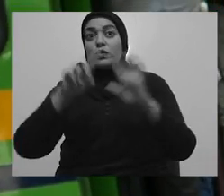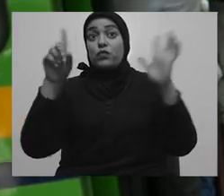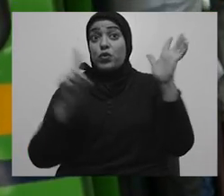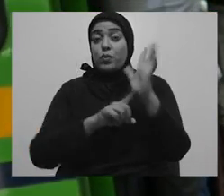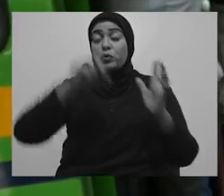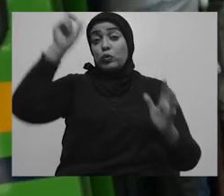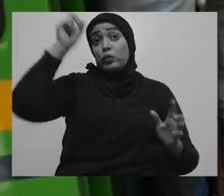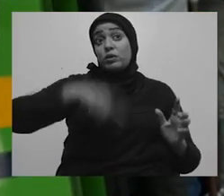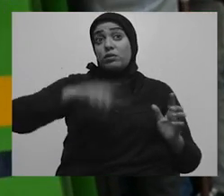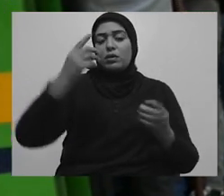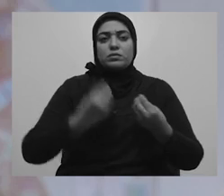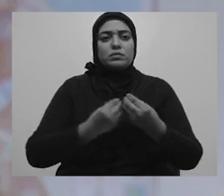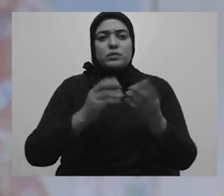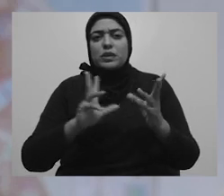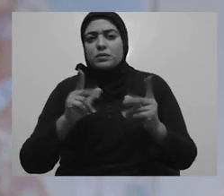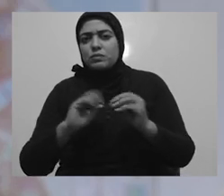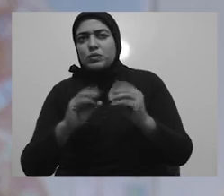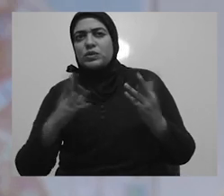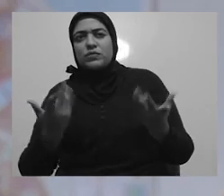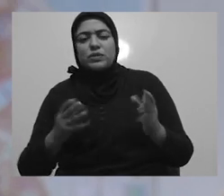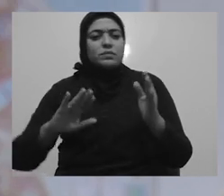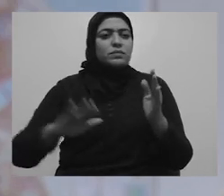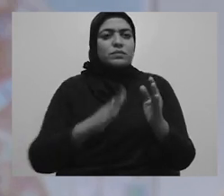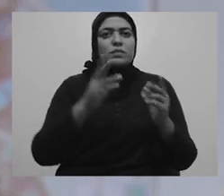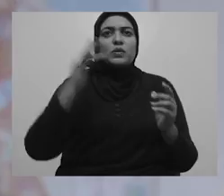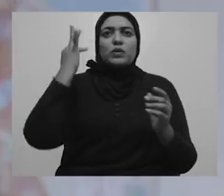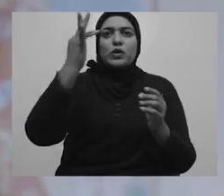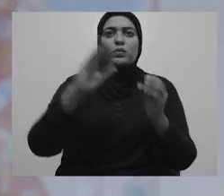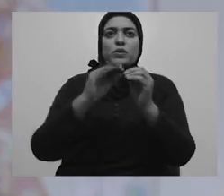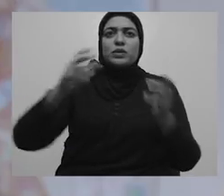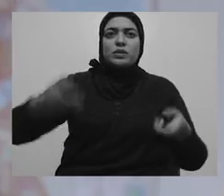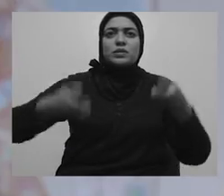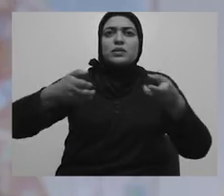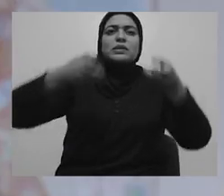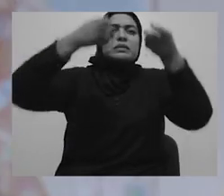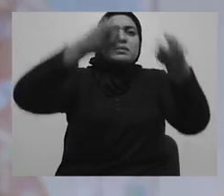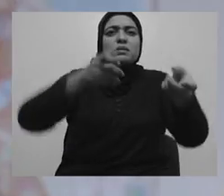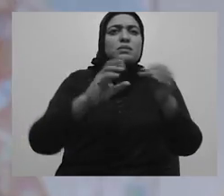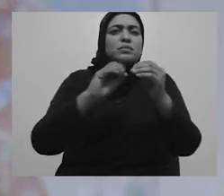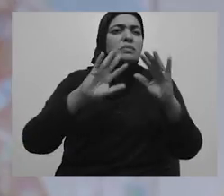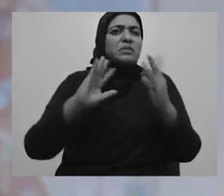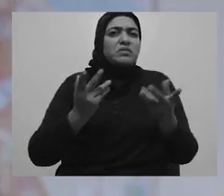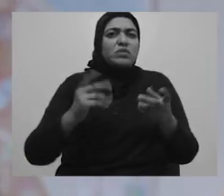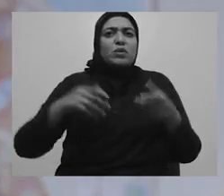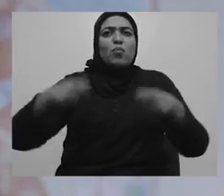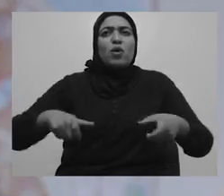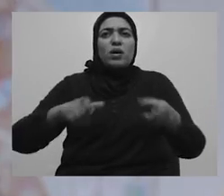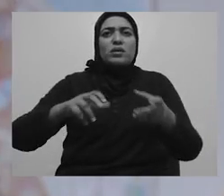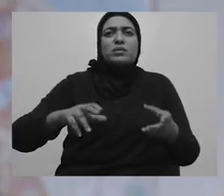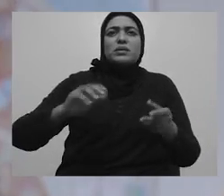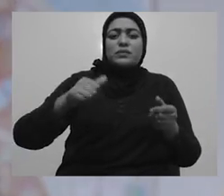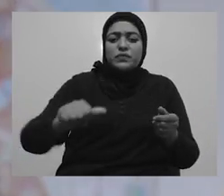معاك، معناها باش يعملوا معاك التشخيص. راهو ساي البي دي جي وافق لك، وراهو معناها حط لك 8 اخرين زاد باش يهبطوا معاك في